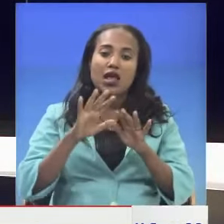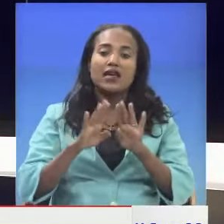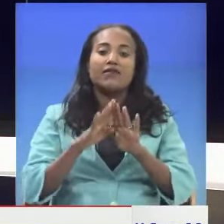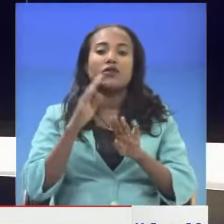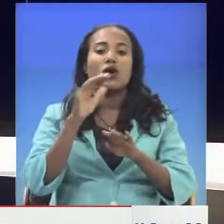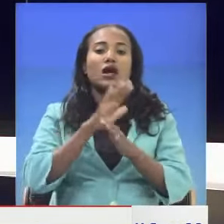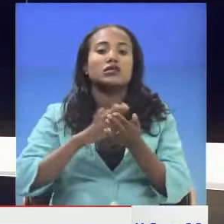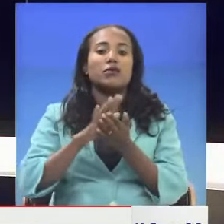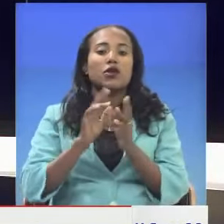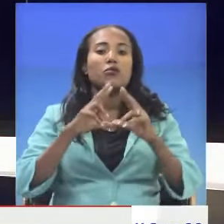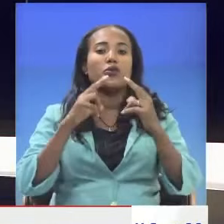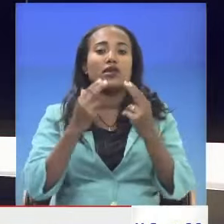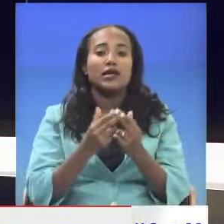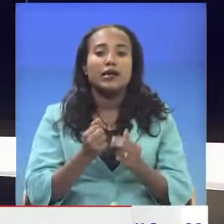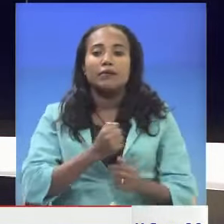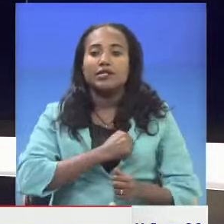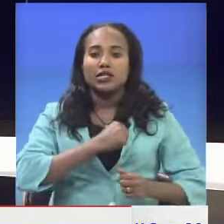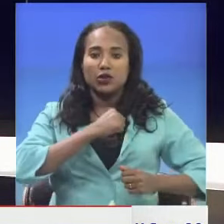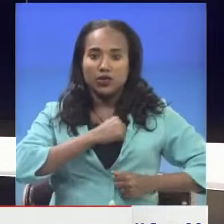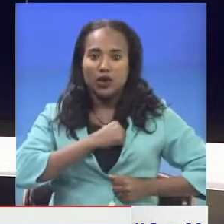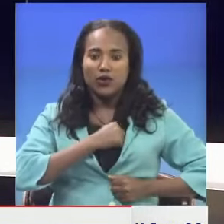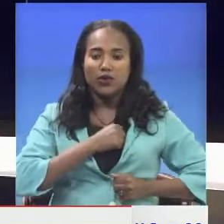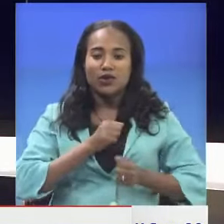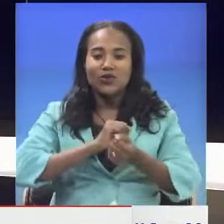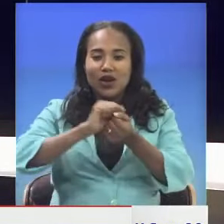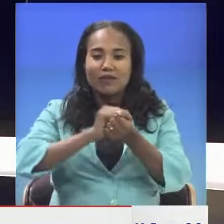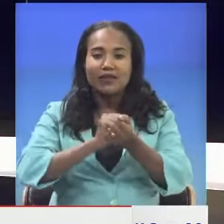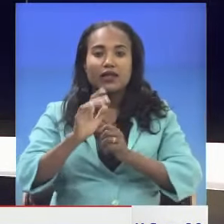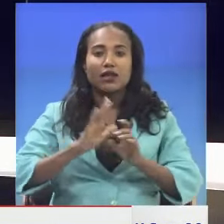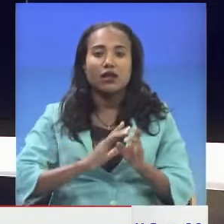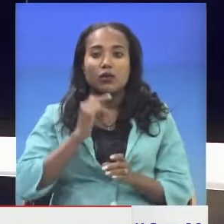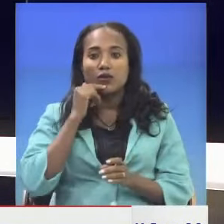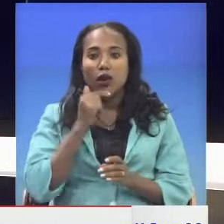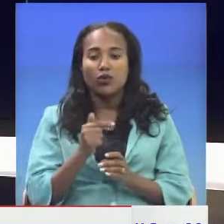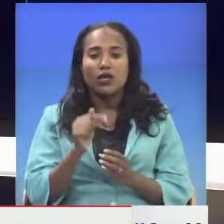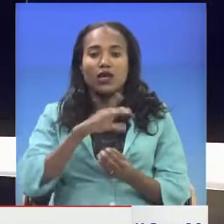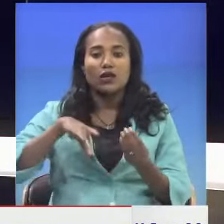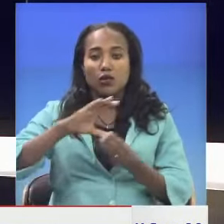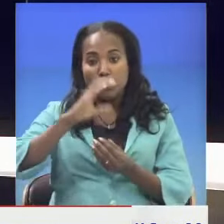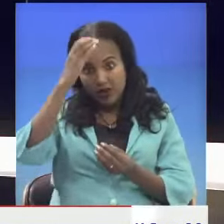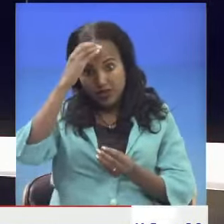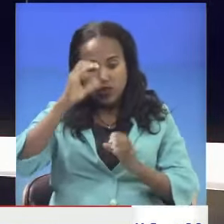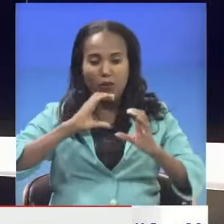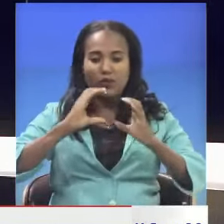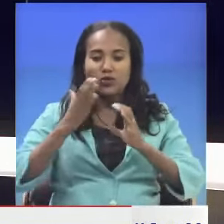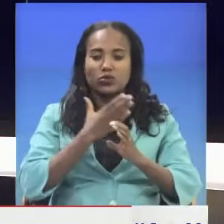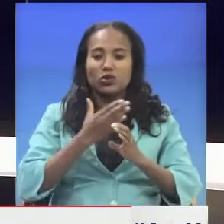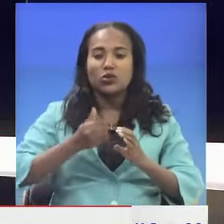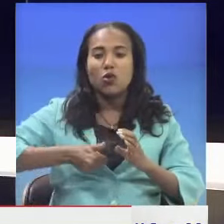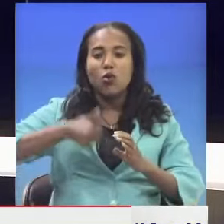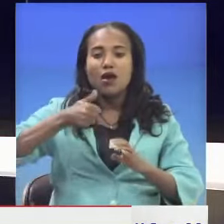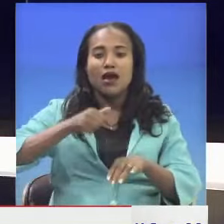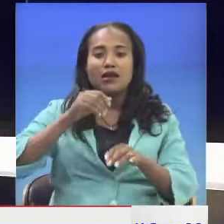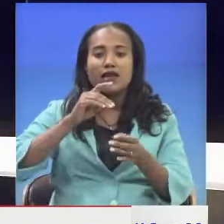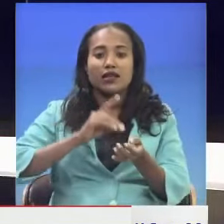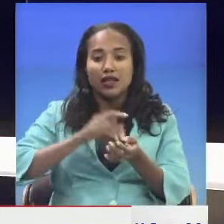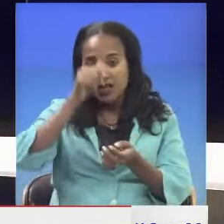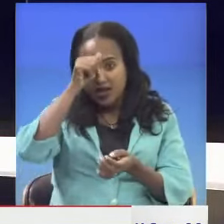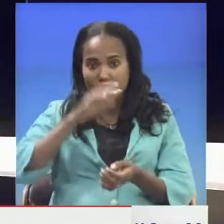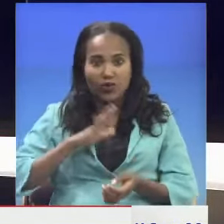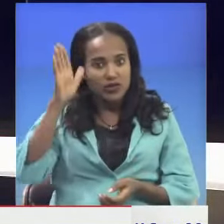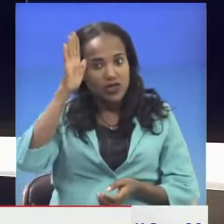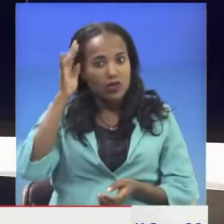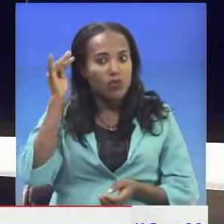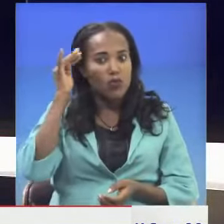ወረራ የከፈተው አሸባሪው ትህነግ በጀግናው ሰራዊት ዶጋመድ እየተደረገ ነው ያሉት የክልሉ መንግስት ኮሙኒኬሽን ጉዳዮች ዋና ዳይሬክተር